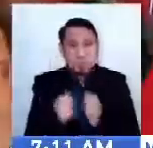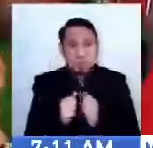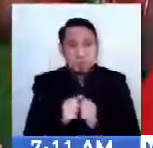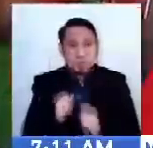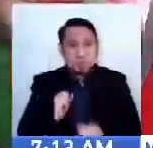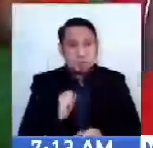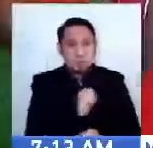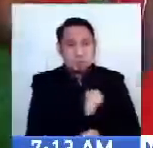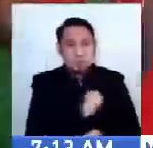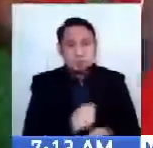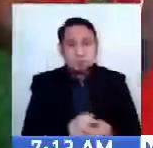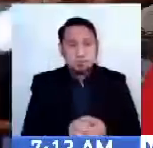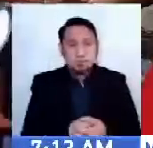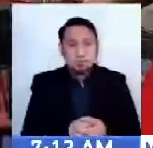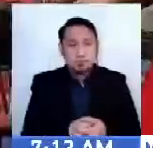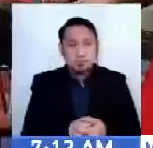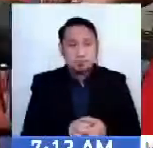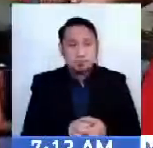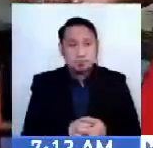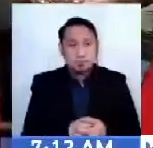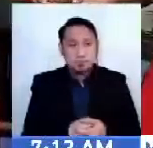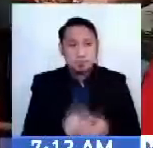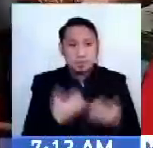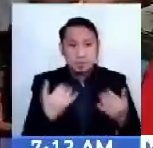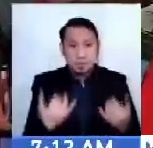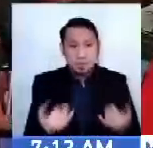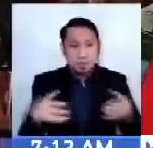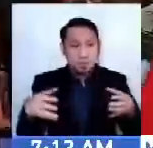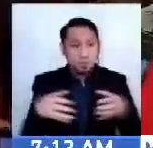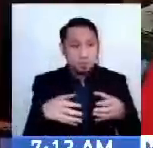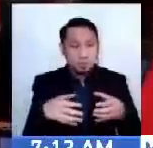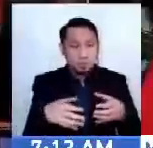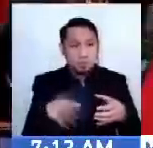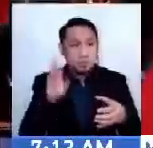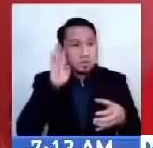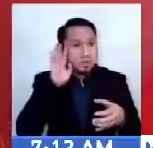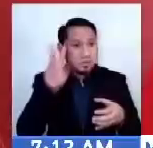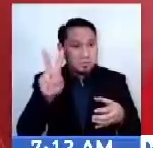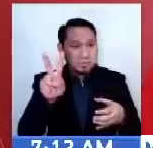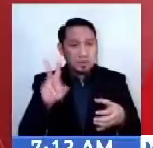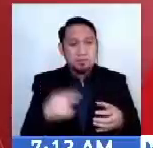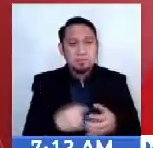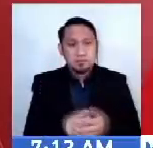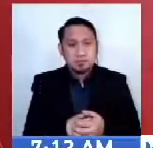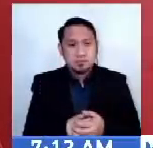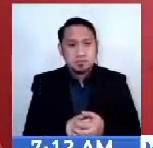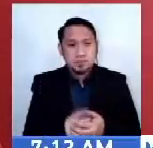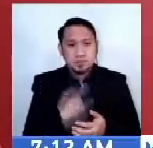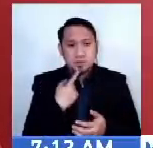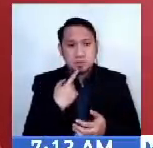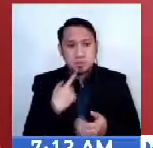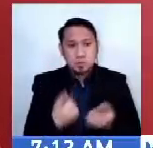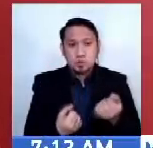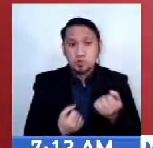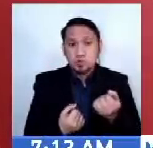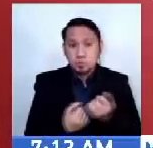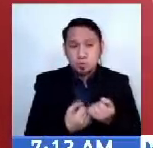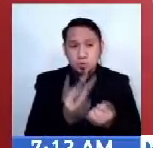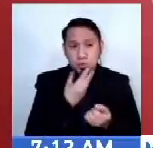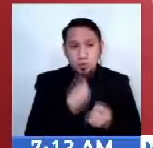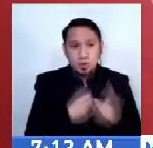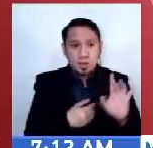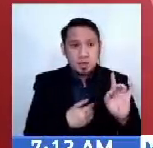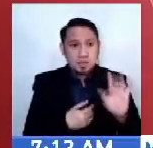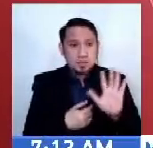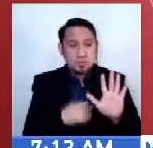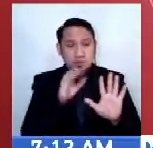candidates. Sa press release naman ng kampo ni Marcos, sinabing nagpahayag na suporta sa Marcos-Duterte tandem ang nasa 85%